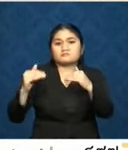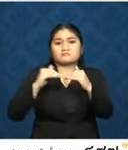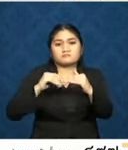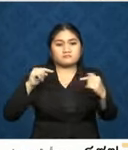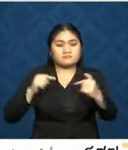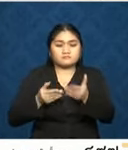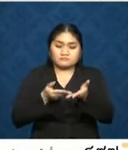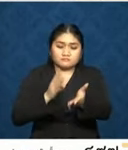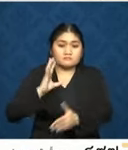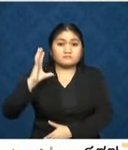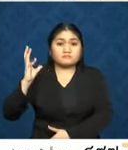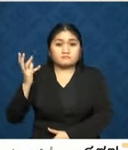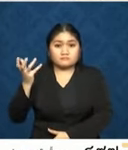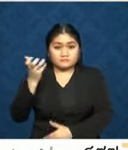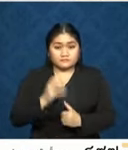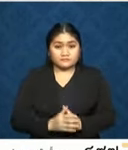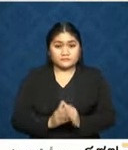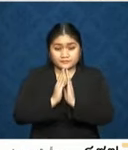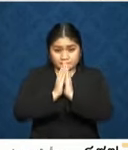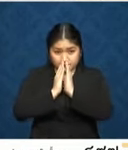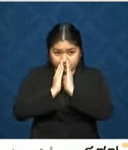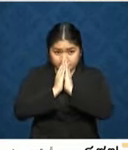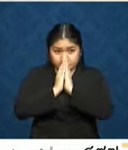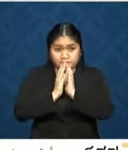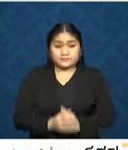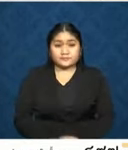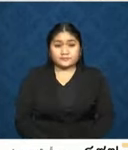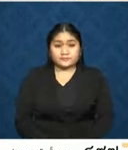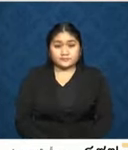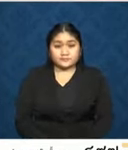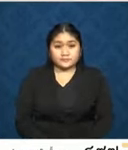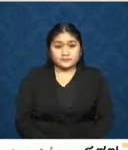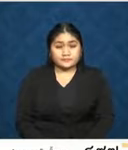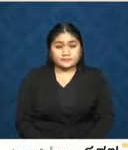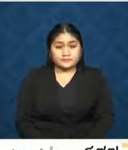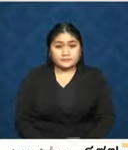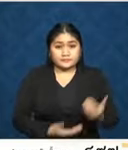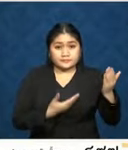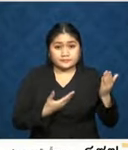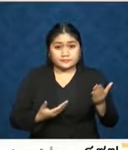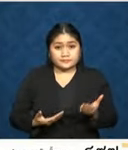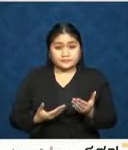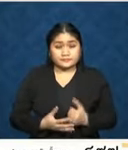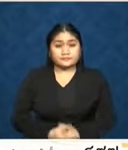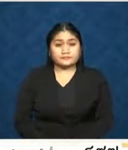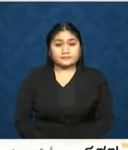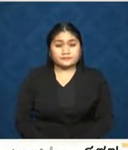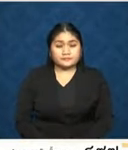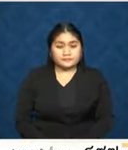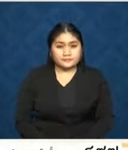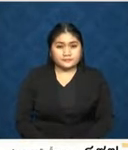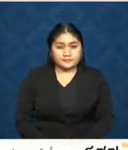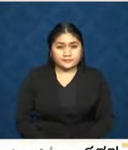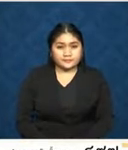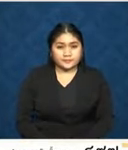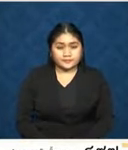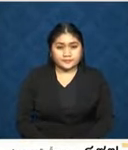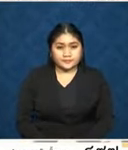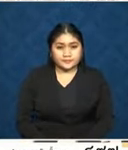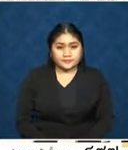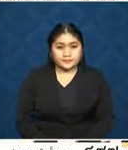โลกอย่างที่ควรจะเป็นขอบคุณมากค่ะต่อไปขอเชิญคุณพันศิริคุณนาสิริ